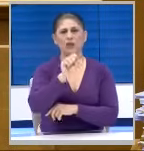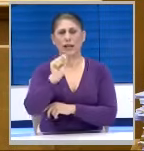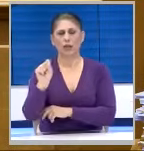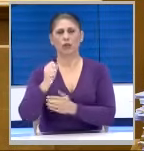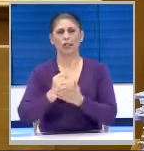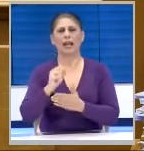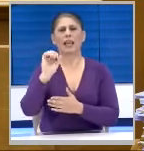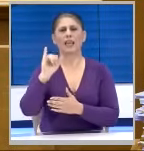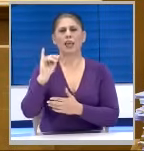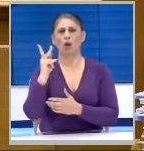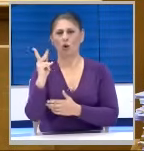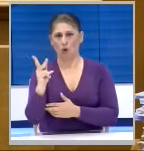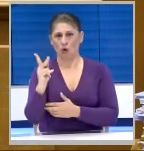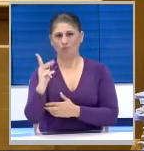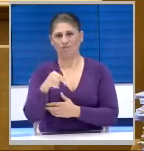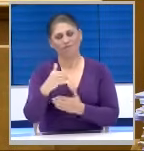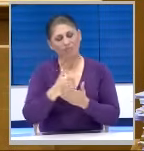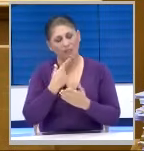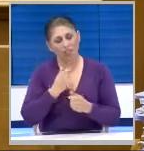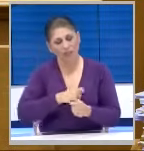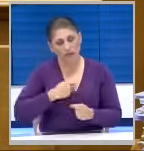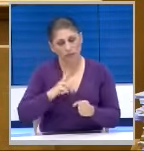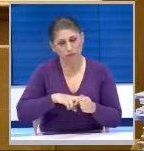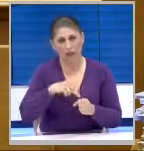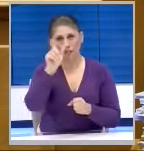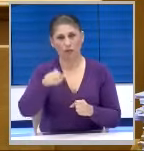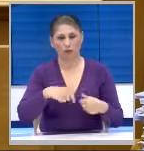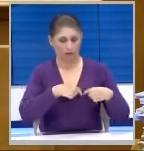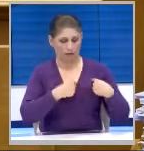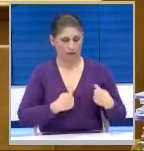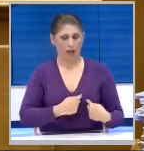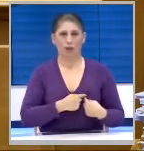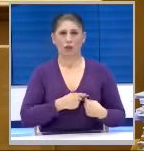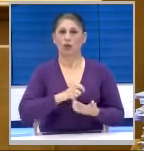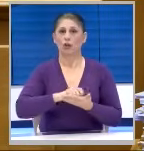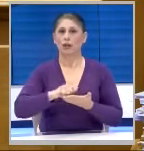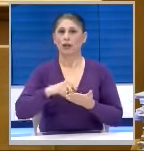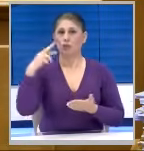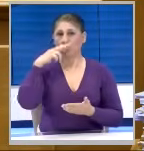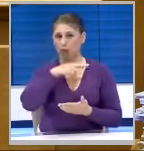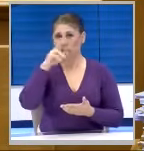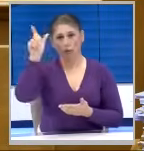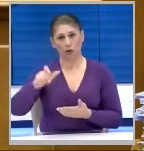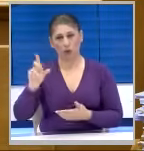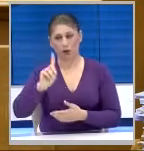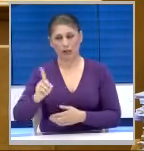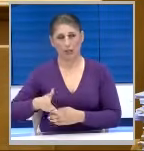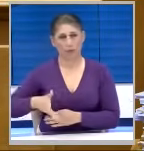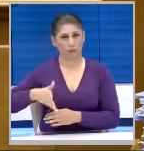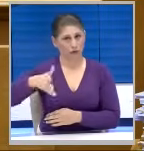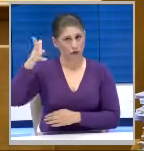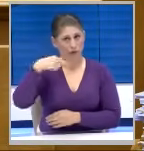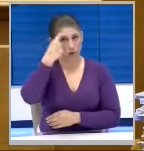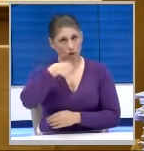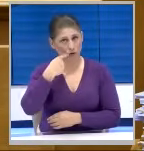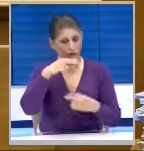ο άτυχος εργαζόμενος της εμπορικής αμαξοστοιχίας ήταν εθελοντής στο γραφείο του πρωθυπουργού και ο κύριος μητσοτάκης τον γνώριζε